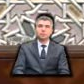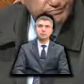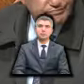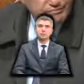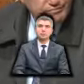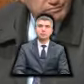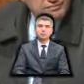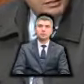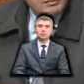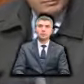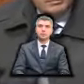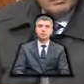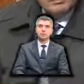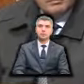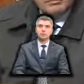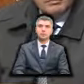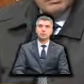أعطيوا الصوت للسيدة النائبة.